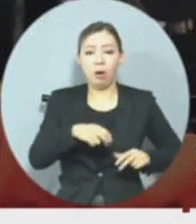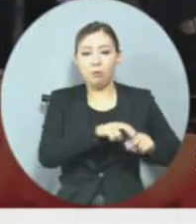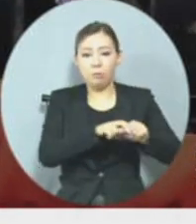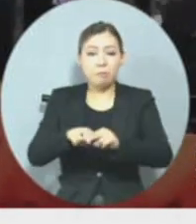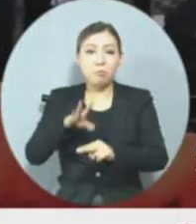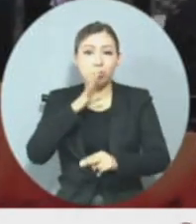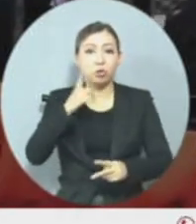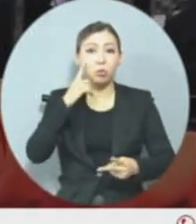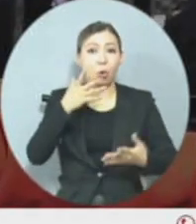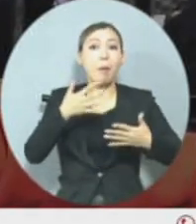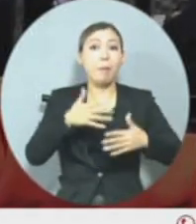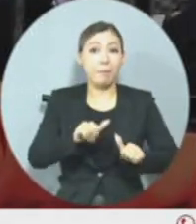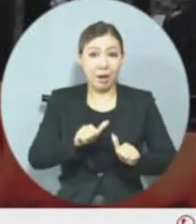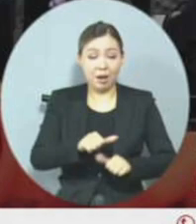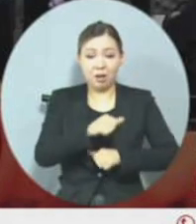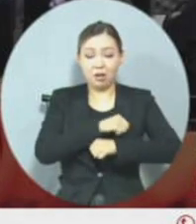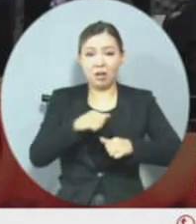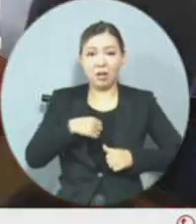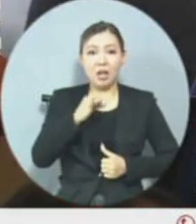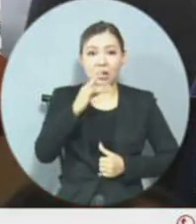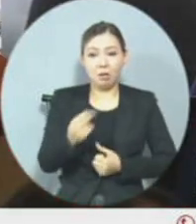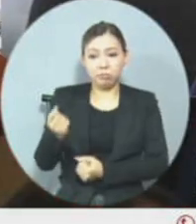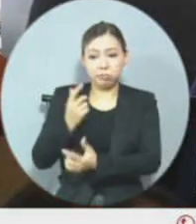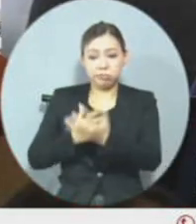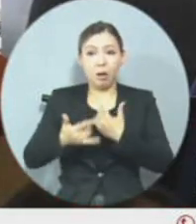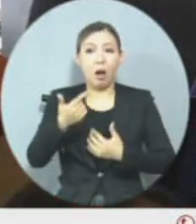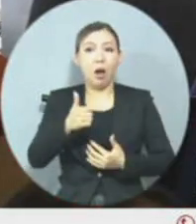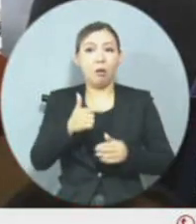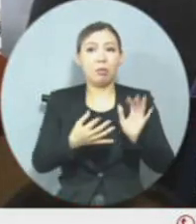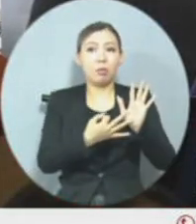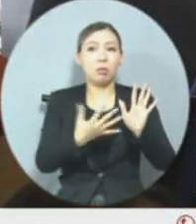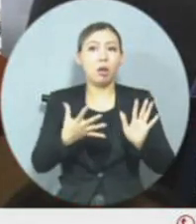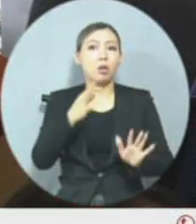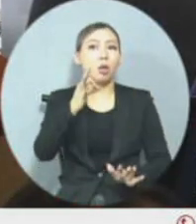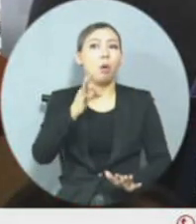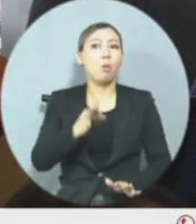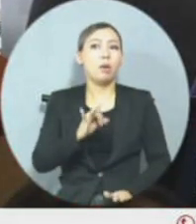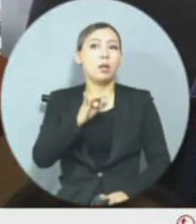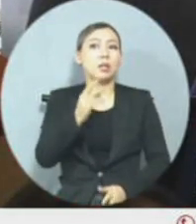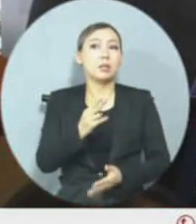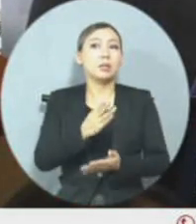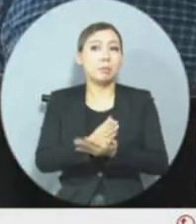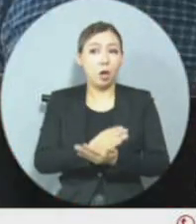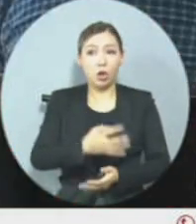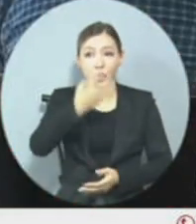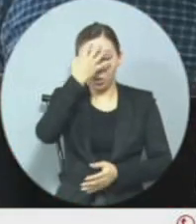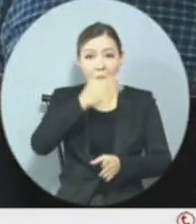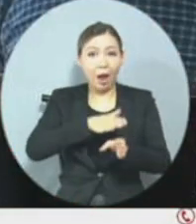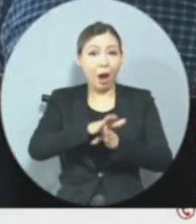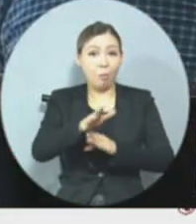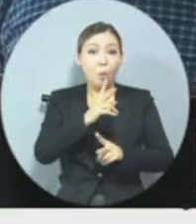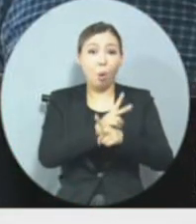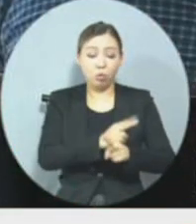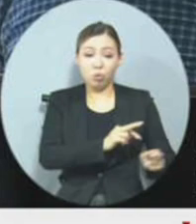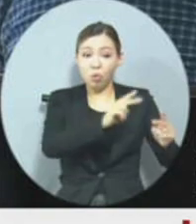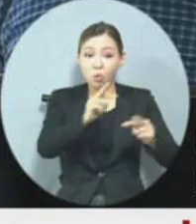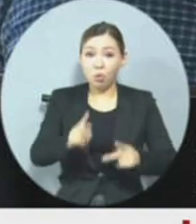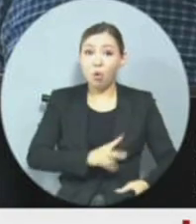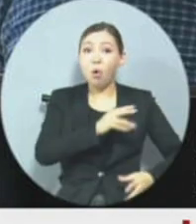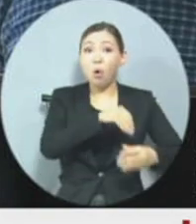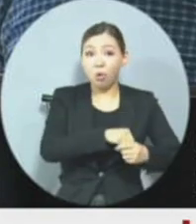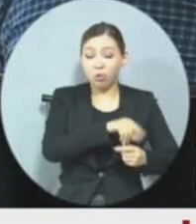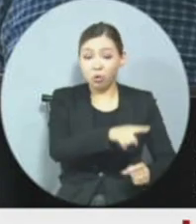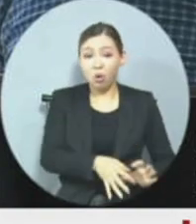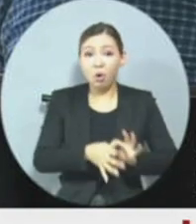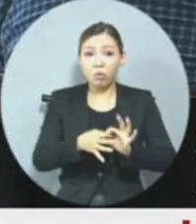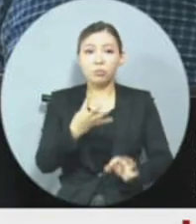За иргэдийн эрц харьцангуй гайгүй байна. 85%-тэйгээр эрц бол байна. Төрийн албаны хуулинд өөрчлөлт орсонтой холбоотойгоор 4 сарын